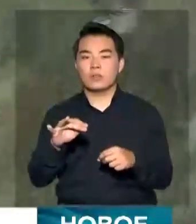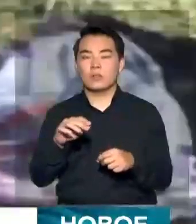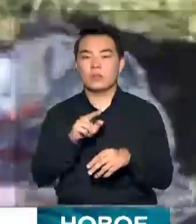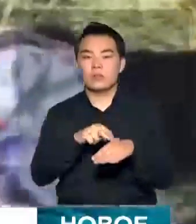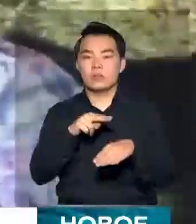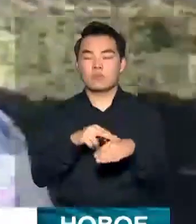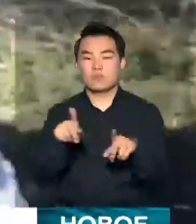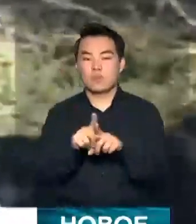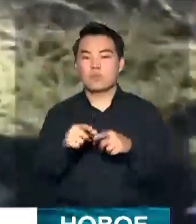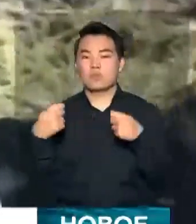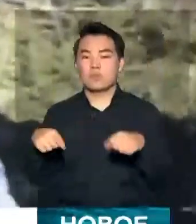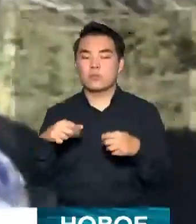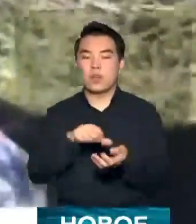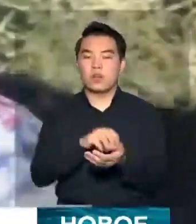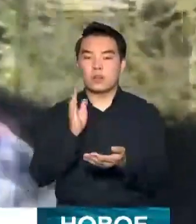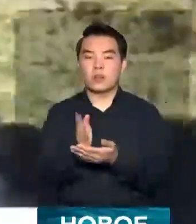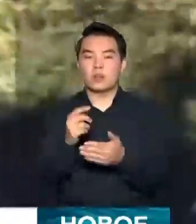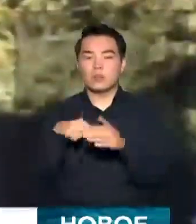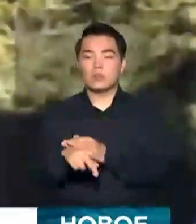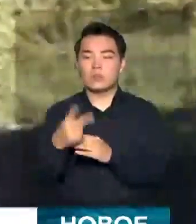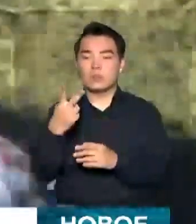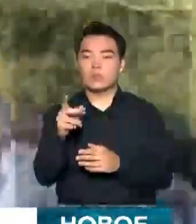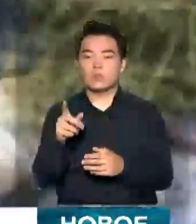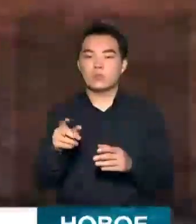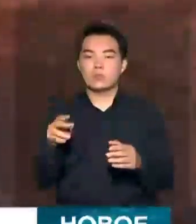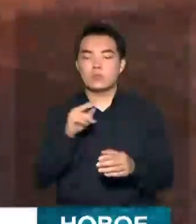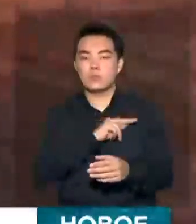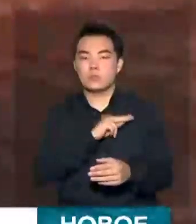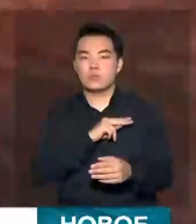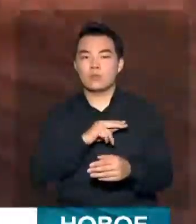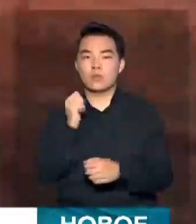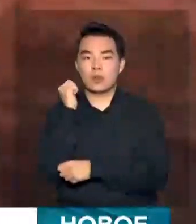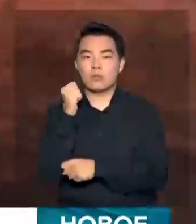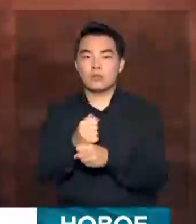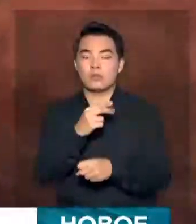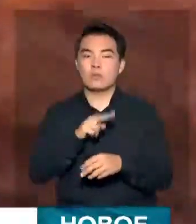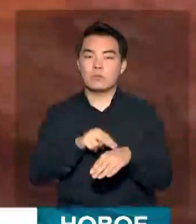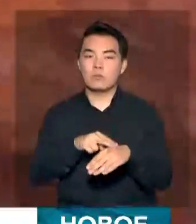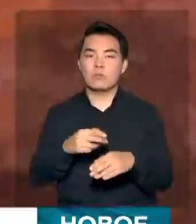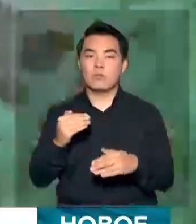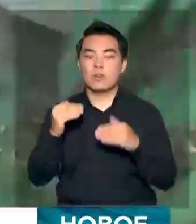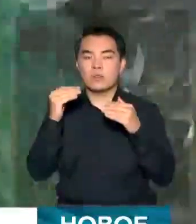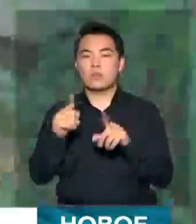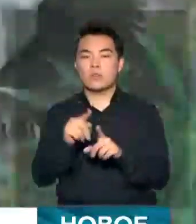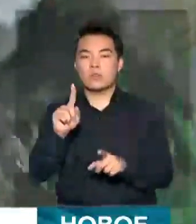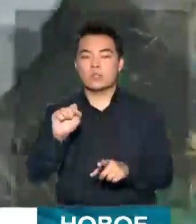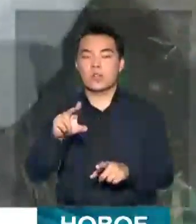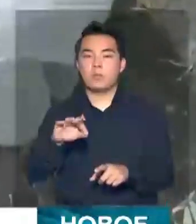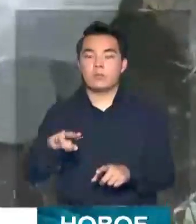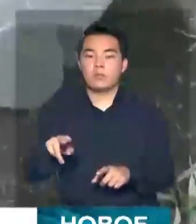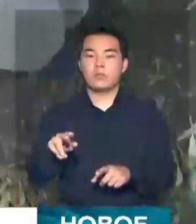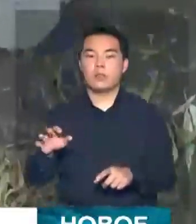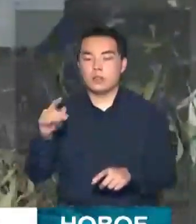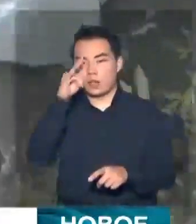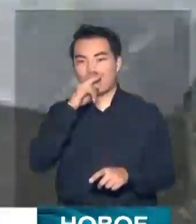сами полицейские. В этом году задержали 2 сотрудников. Один из них занимал высокий пост в Западно-Казахстанской